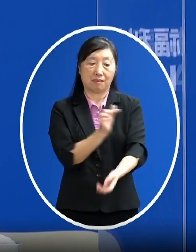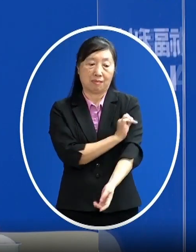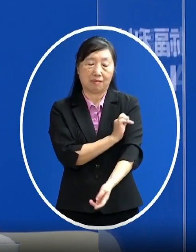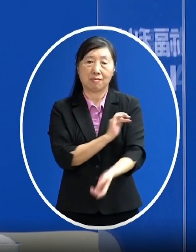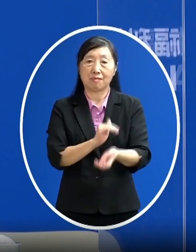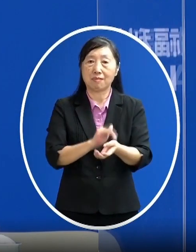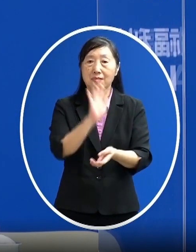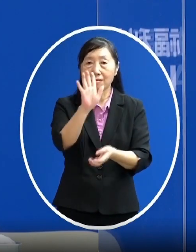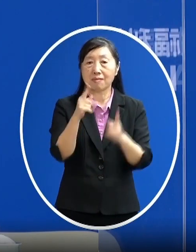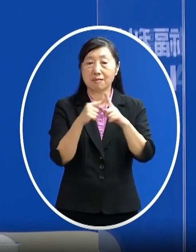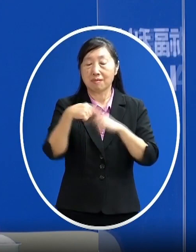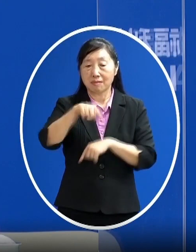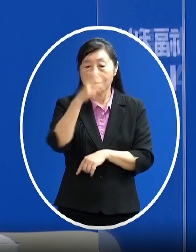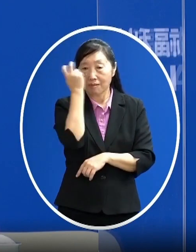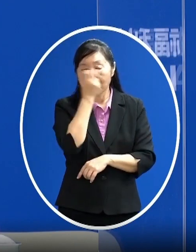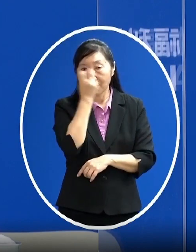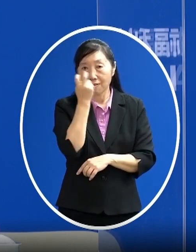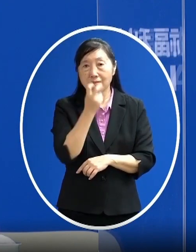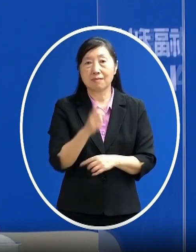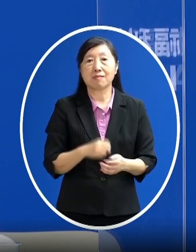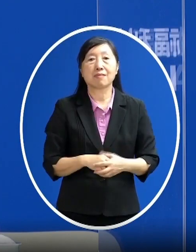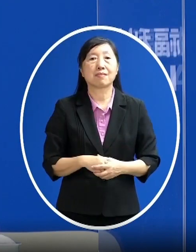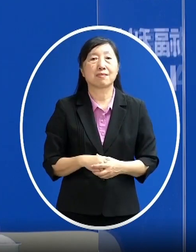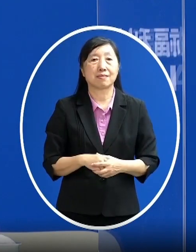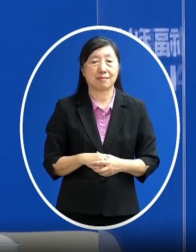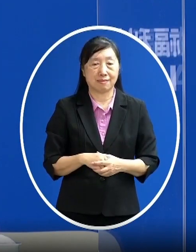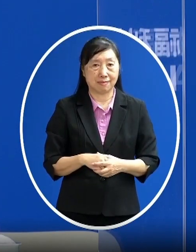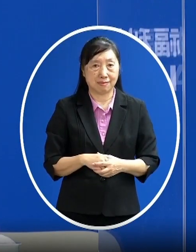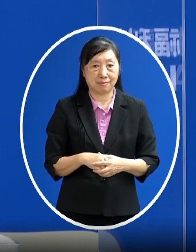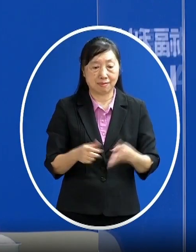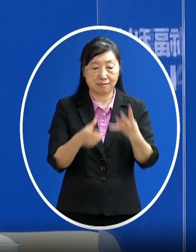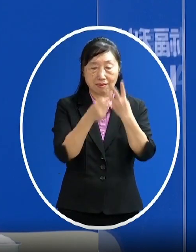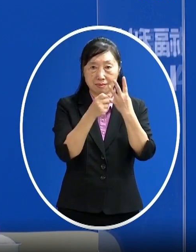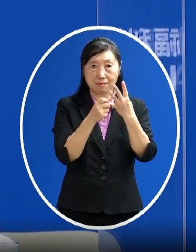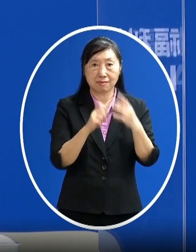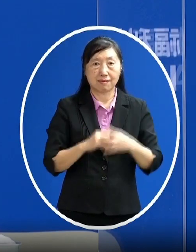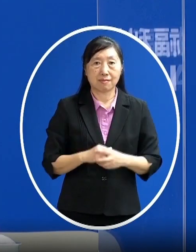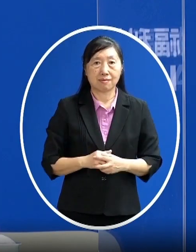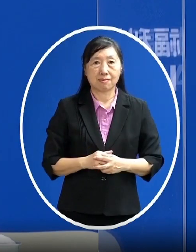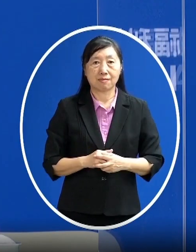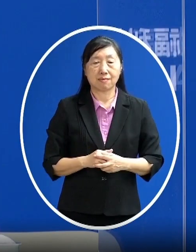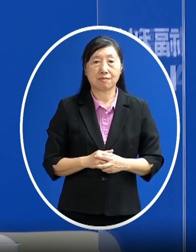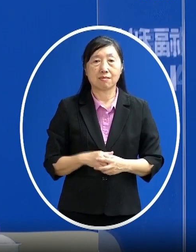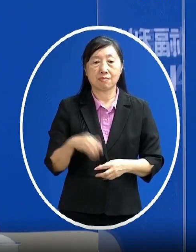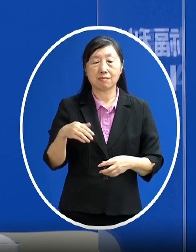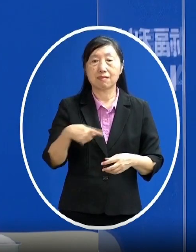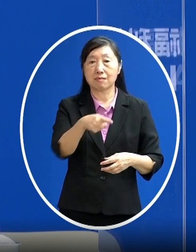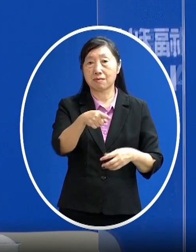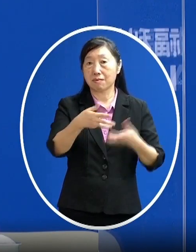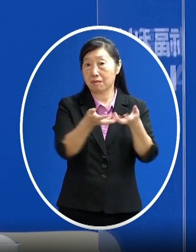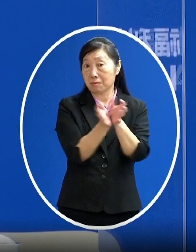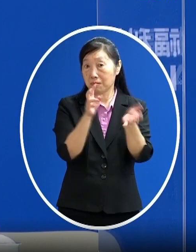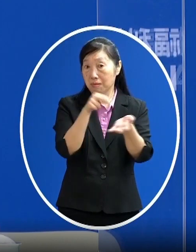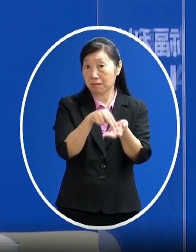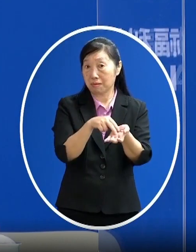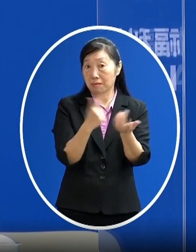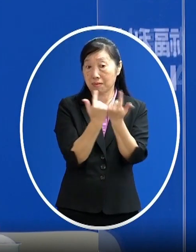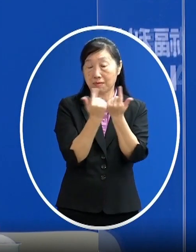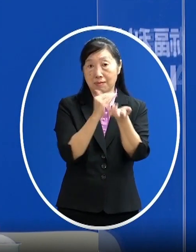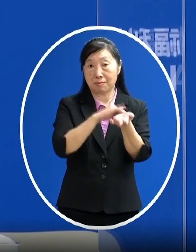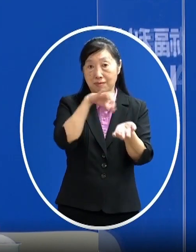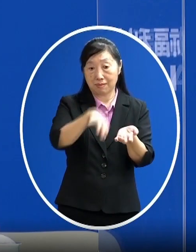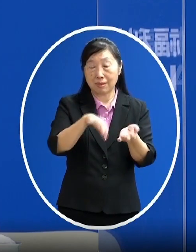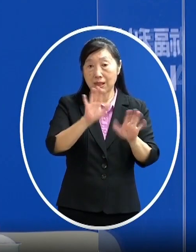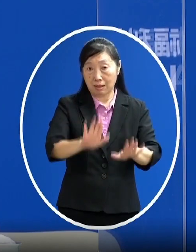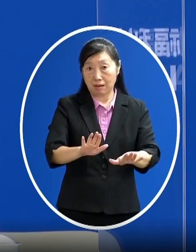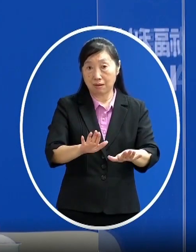中间，我们也尽量去照顾他们。第四点就是，我们布立台北医院目前好，它的医疗